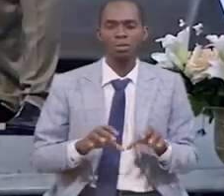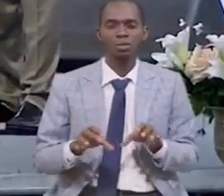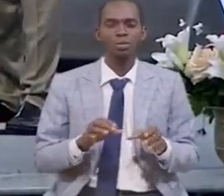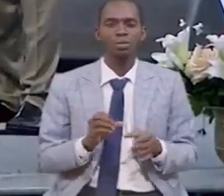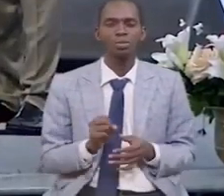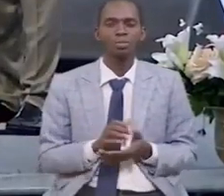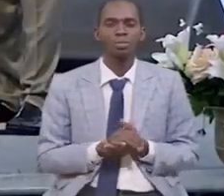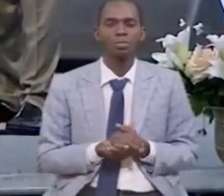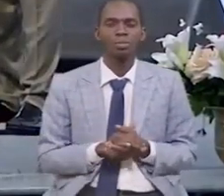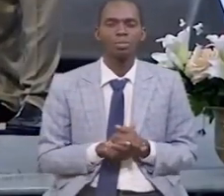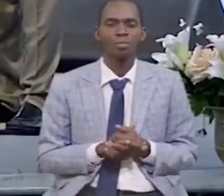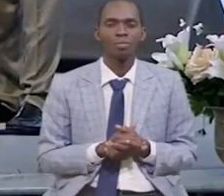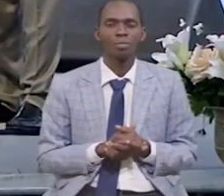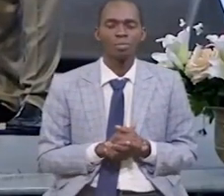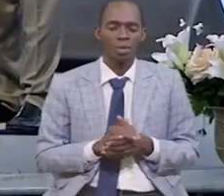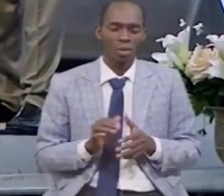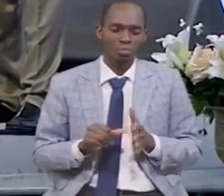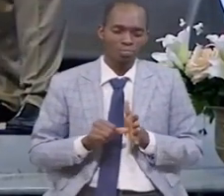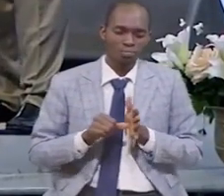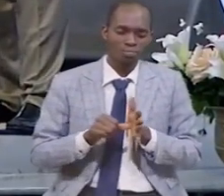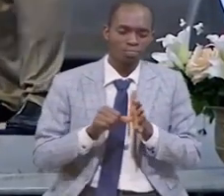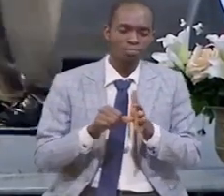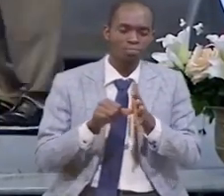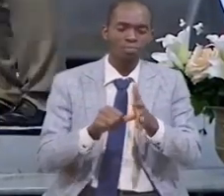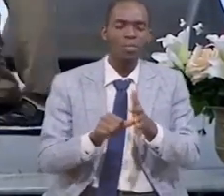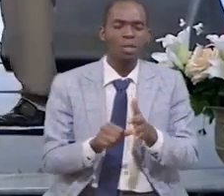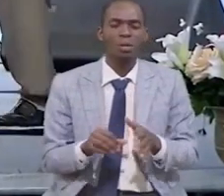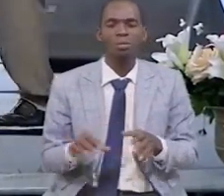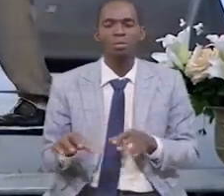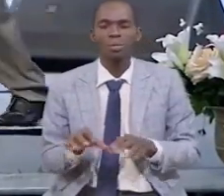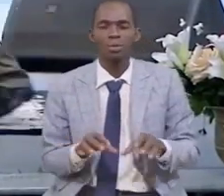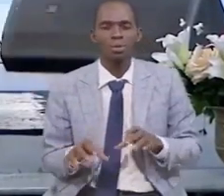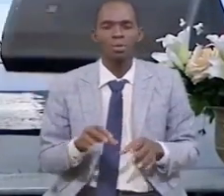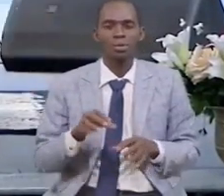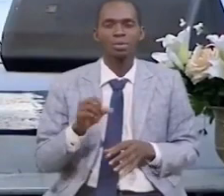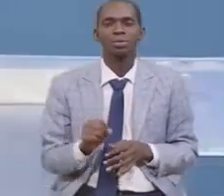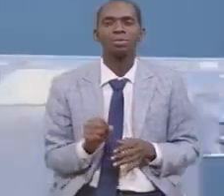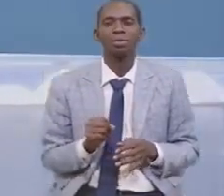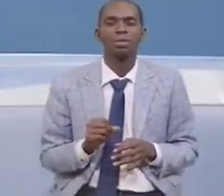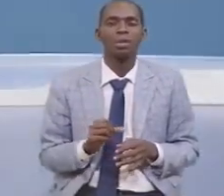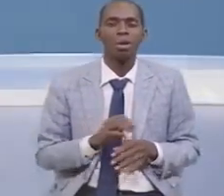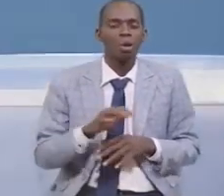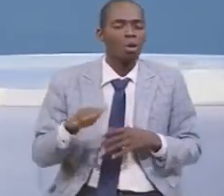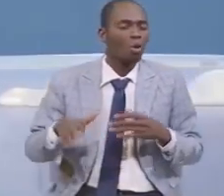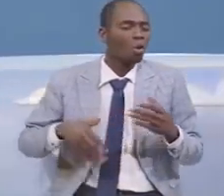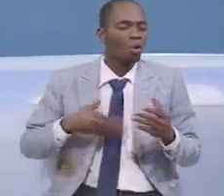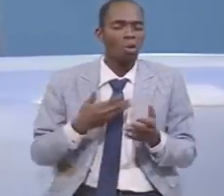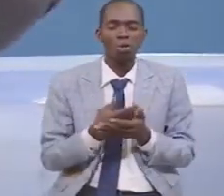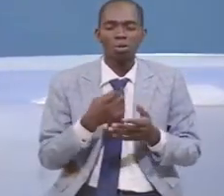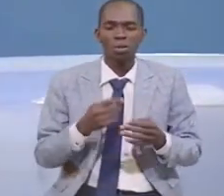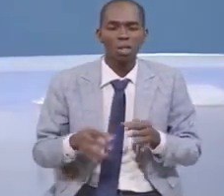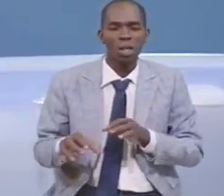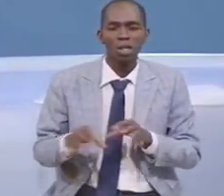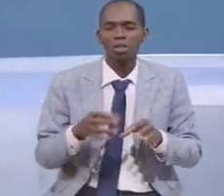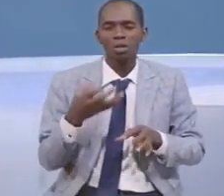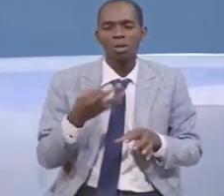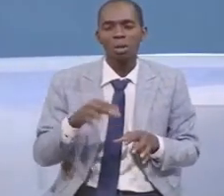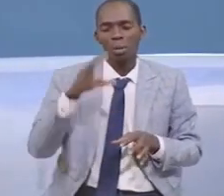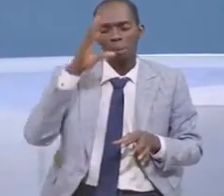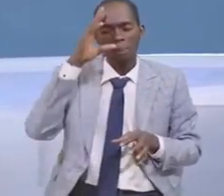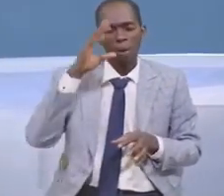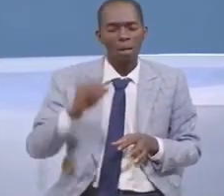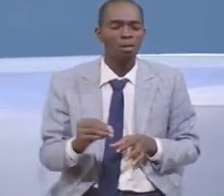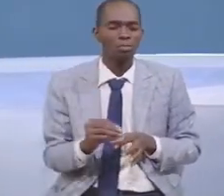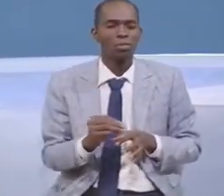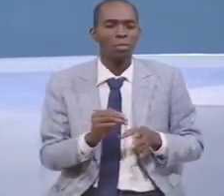చర్యలు, persistent actions, నిరంతరాయంగా నిరోధించే చర్యలు. All those actions of men are weighed by